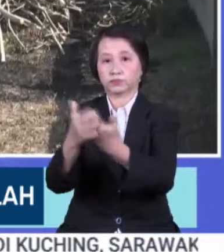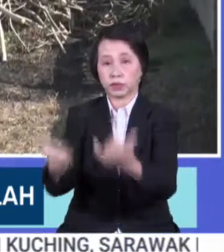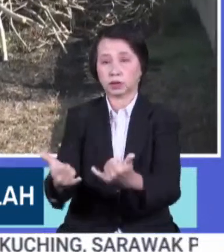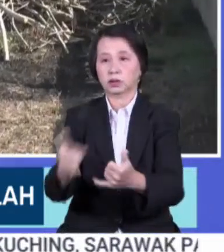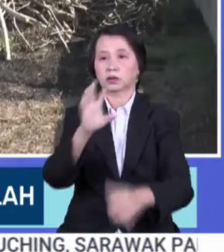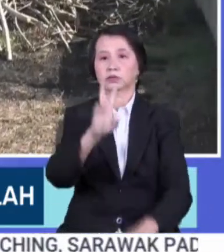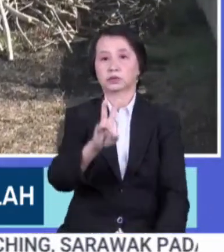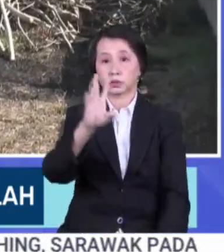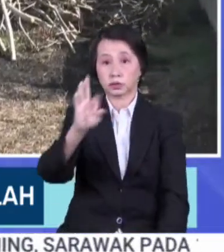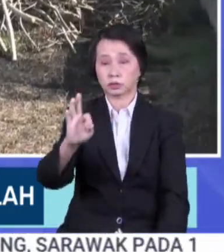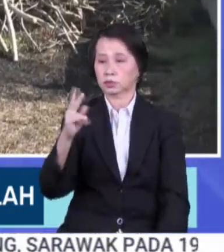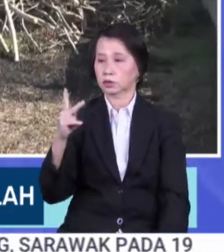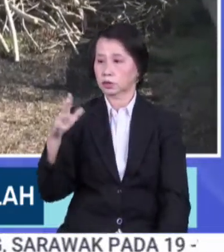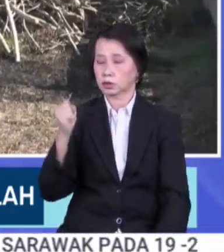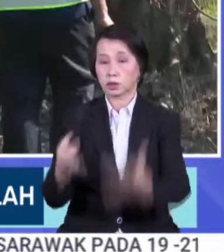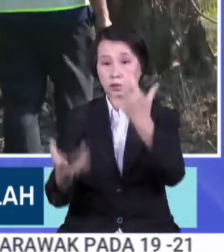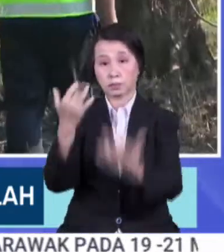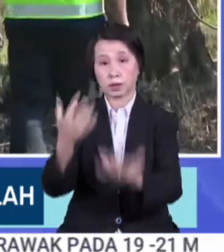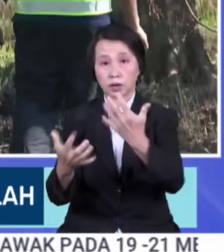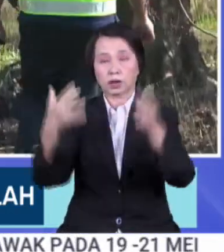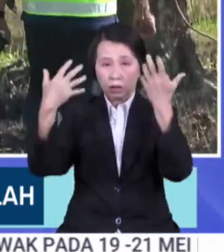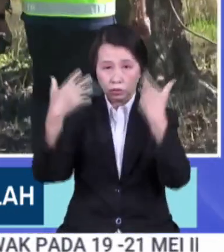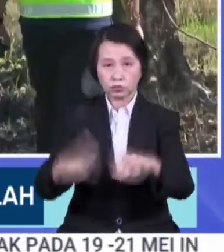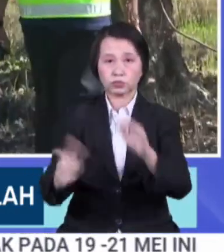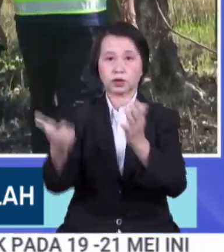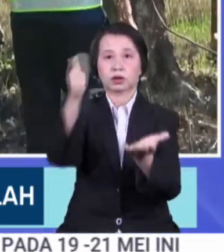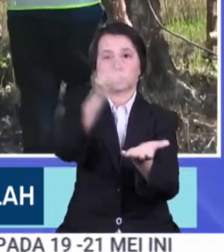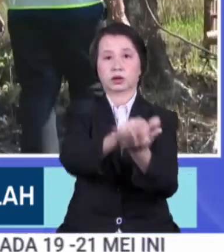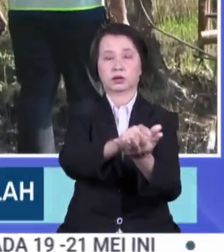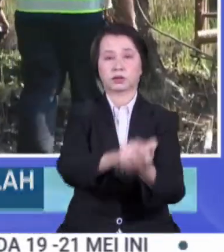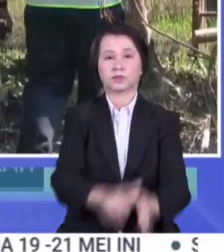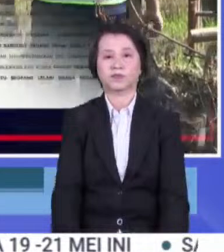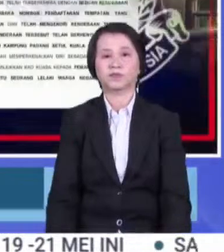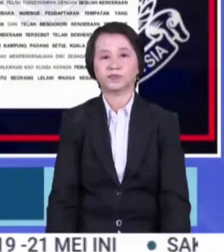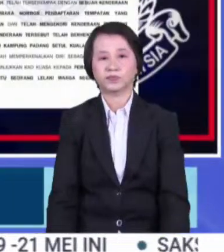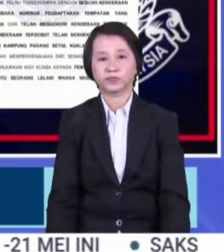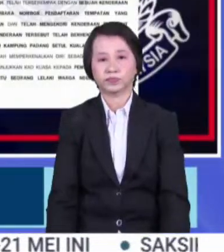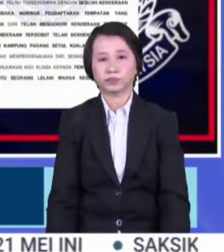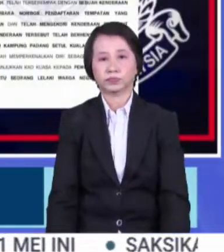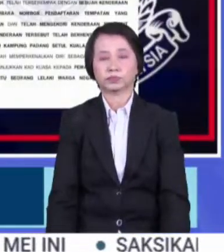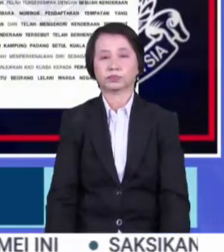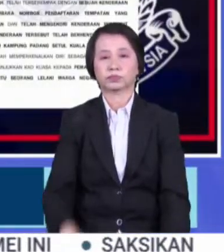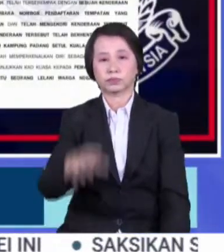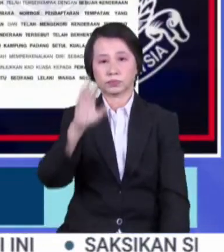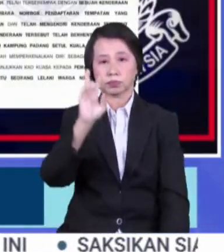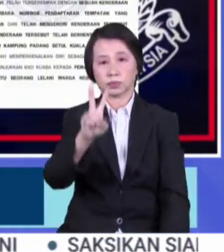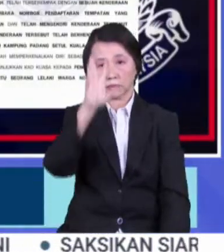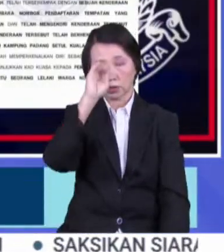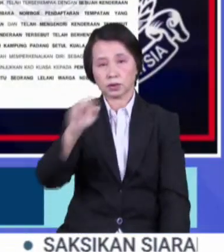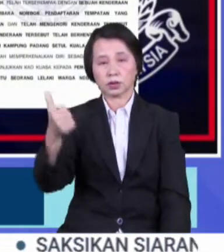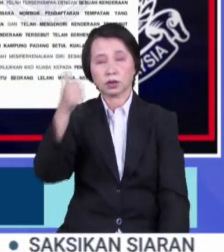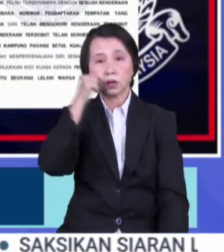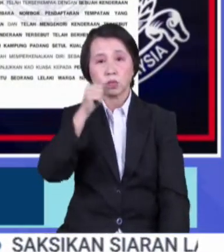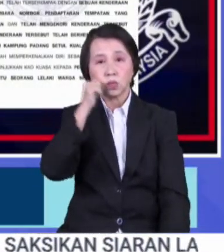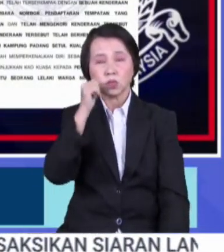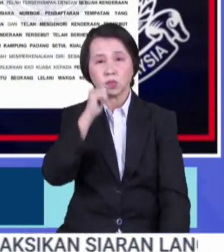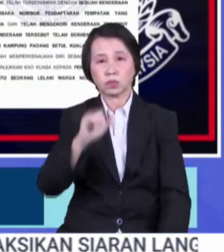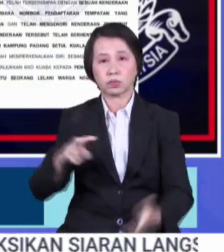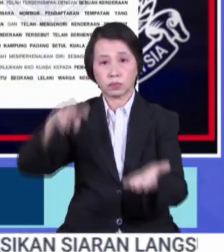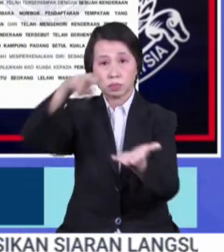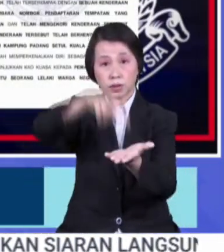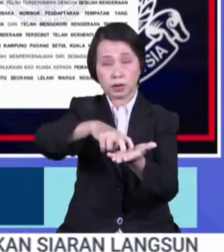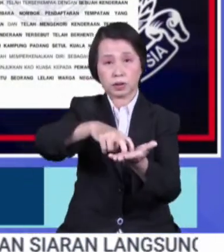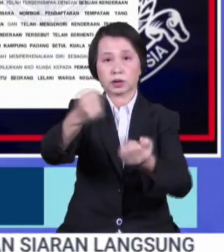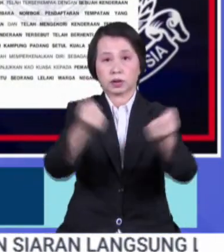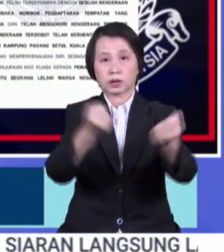sebanyak 79 kes pembakaran terbuka telah dilaporkan. 6 lelaki dan 2 wanita warga asing yang menaiki